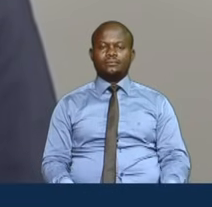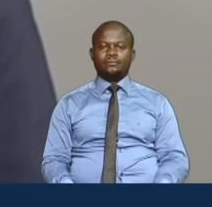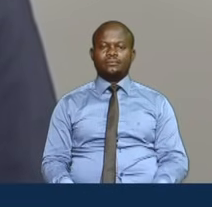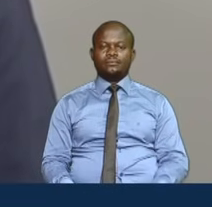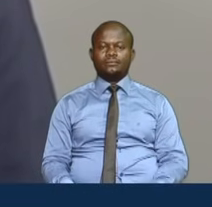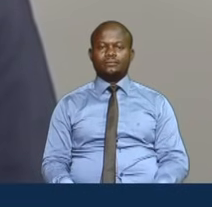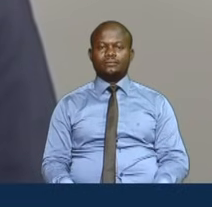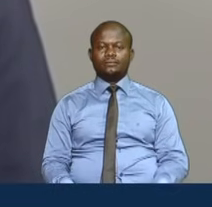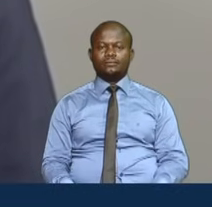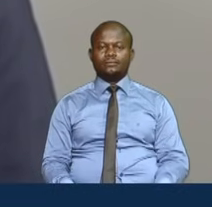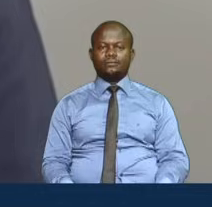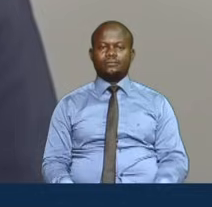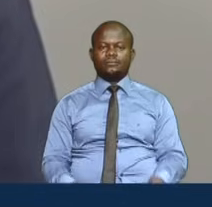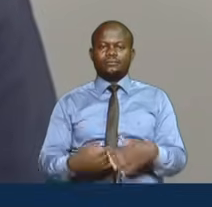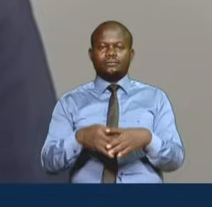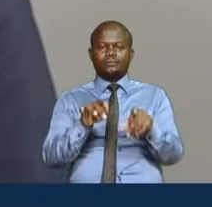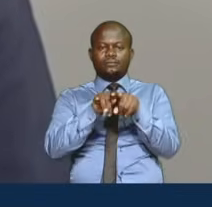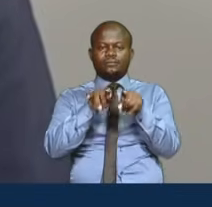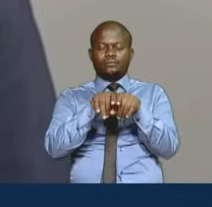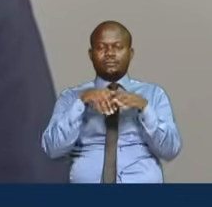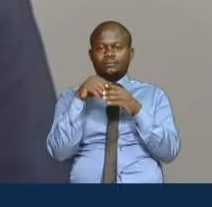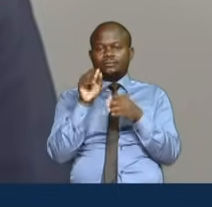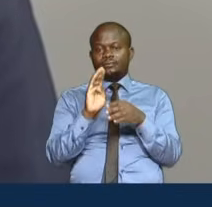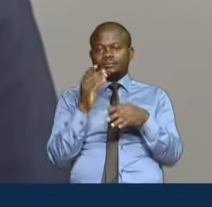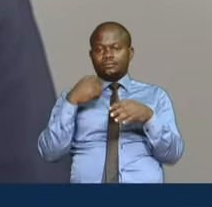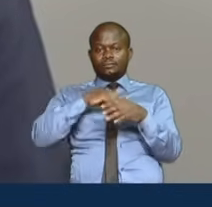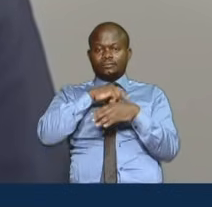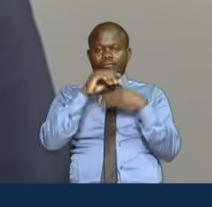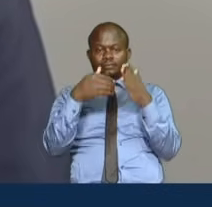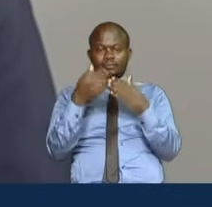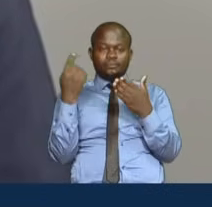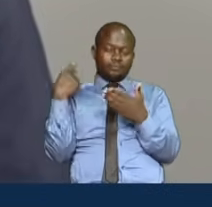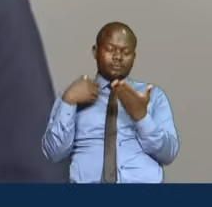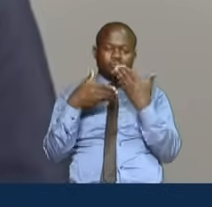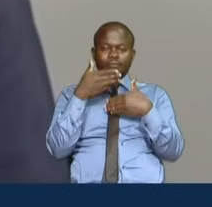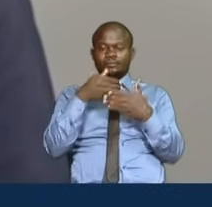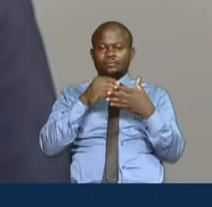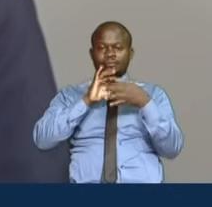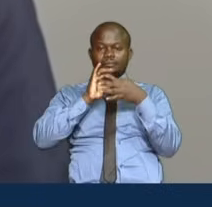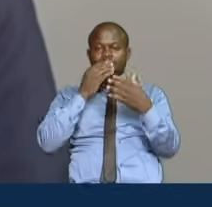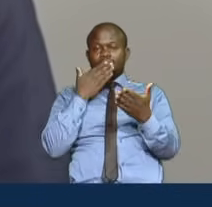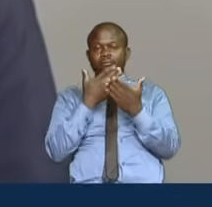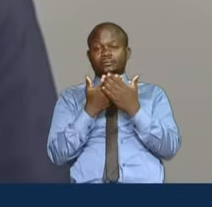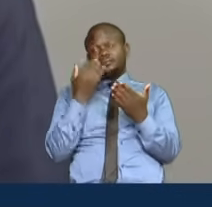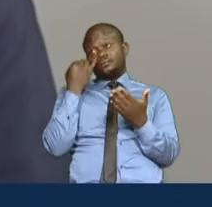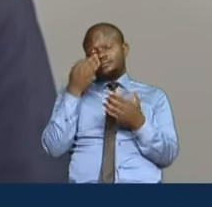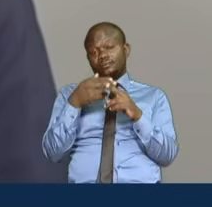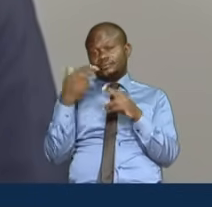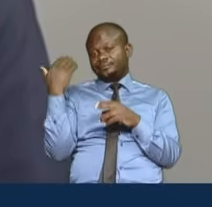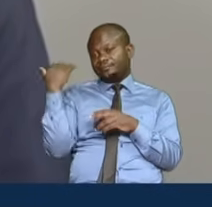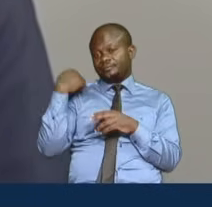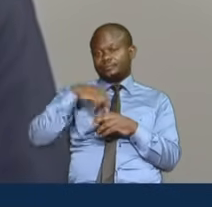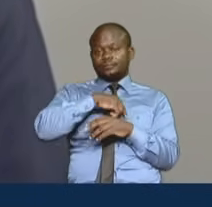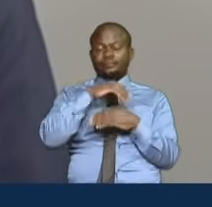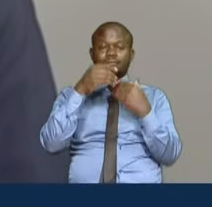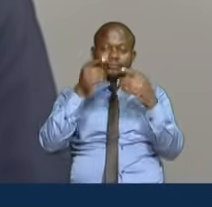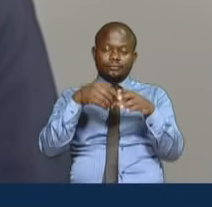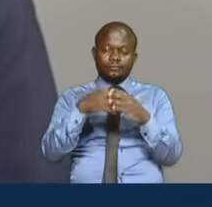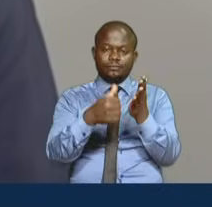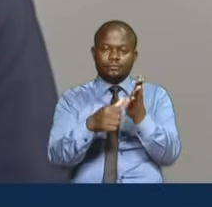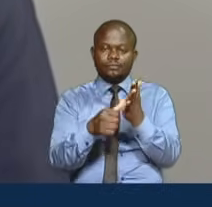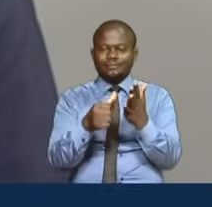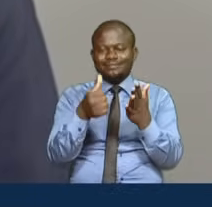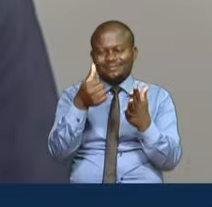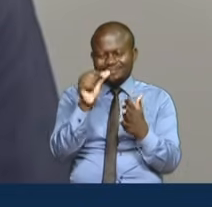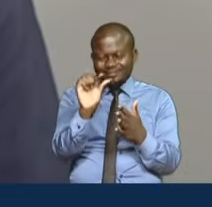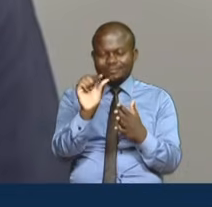very long time. Ndetse no Burundi twahoze dufitanye umubano mwiza, nubwo vuba aha waje kuzamo agatotsi